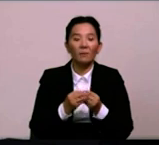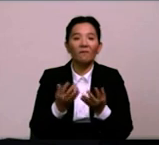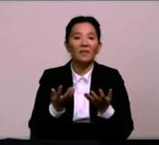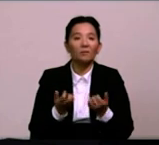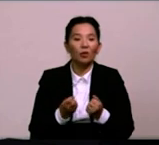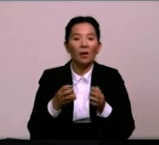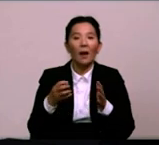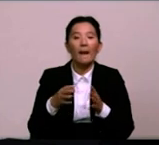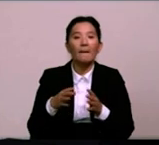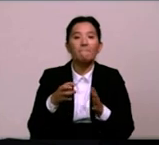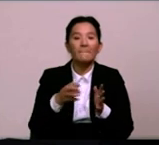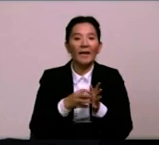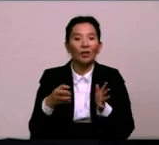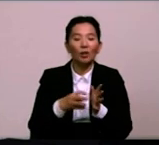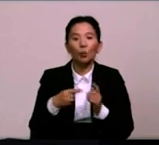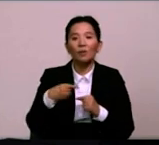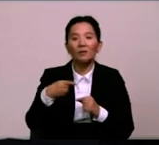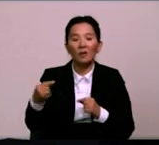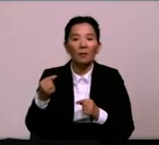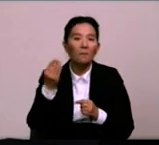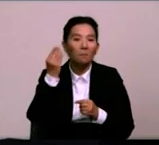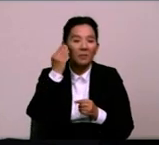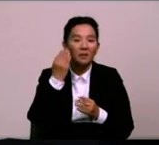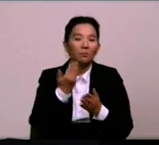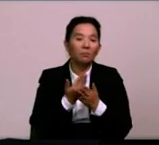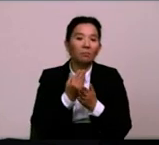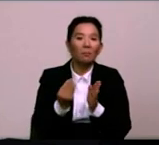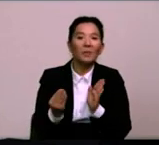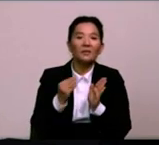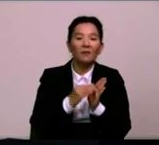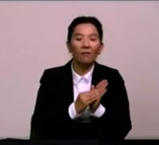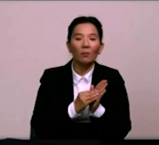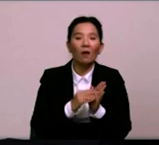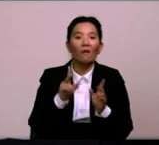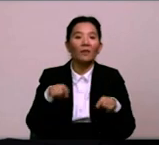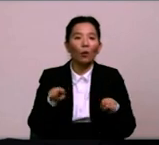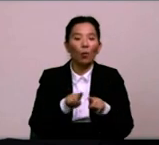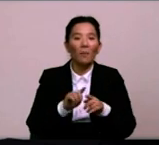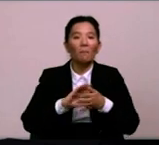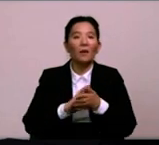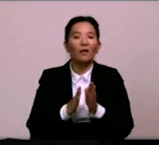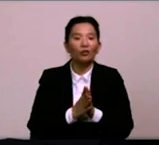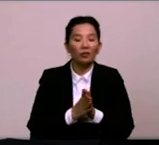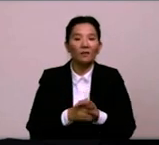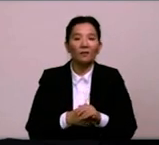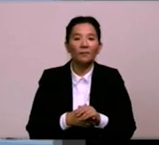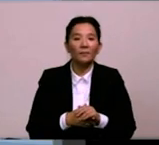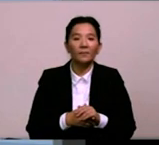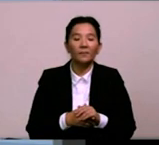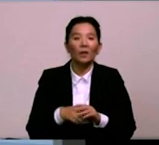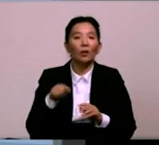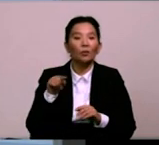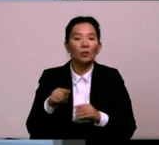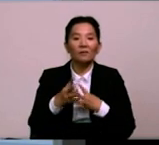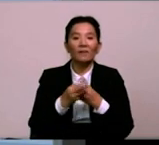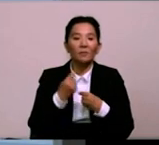возьмем магнитную стрелку, мысленно поставим магнитную стрелку вот в таком положении, то мы